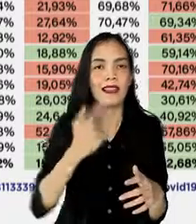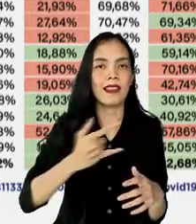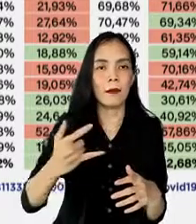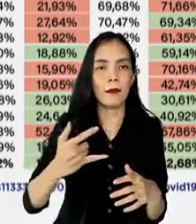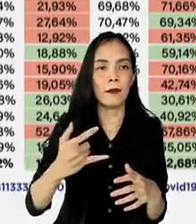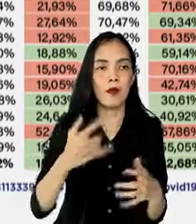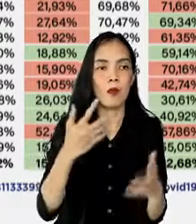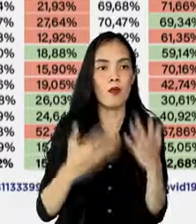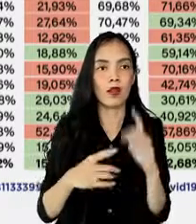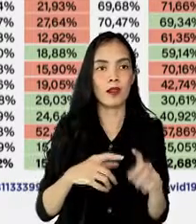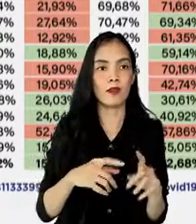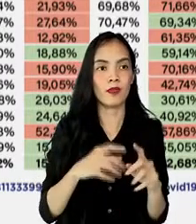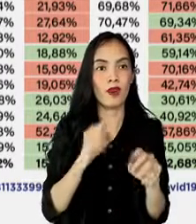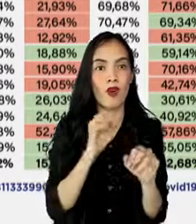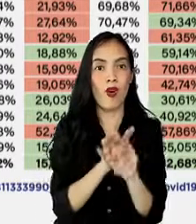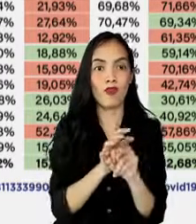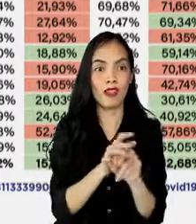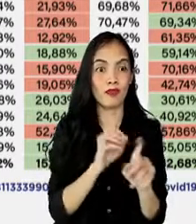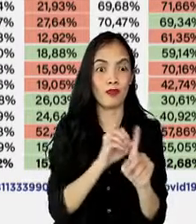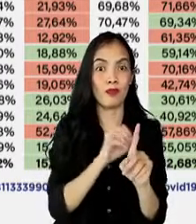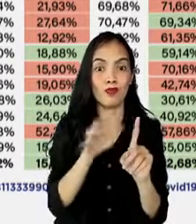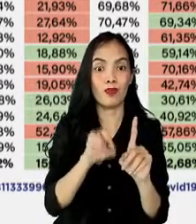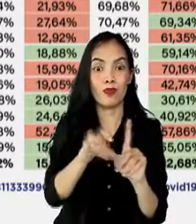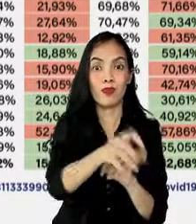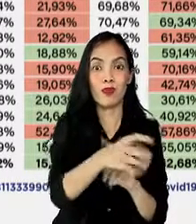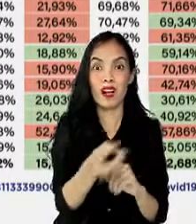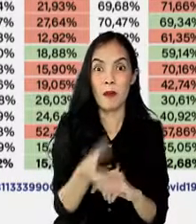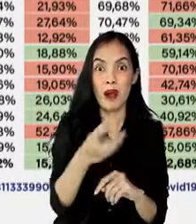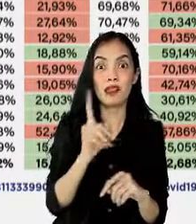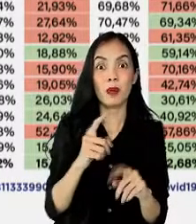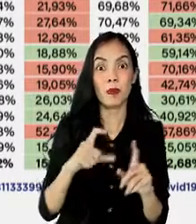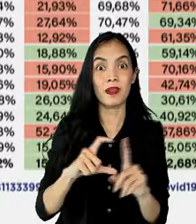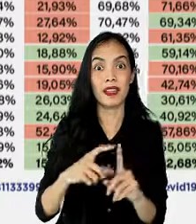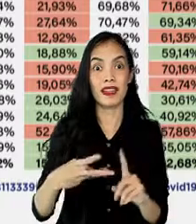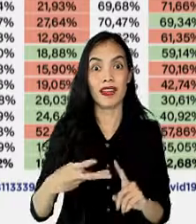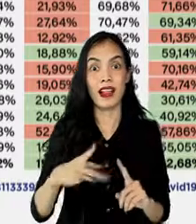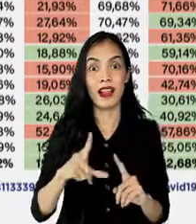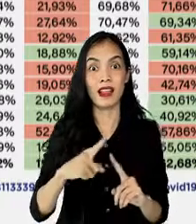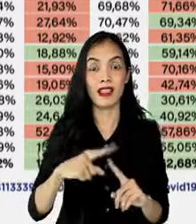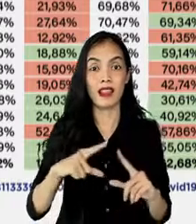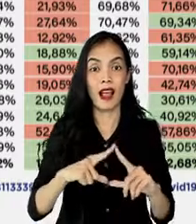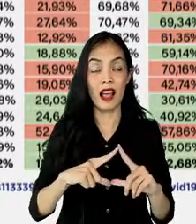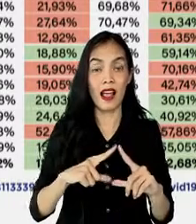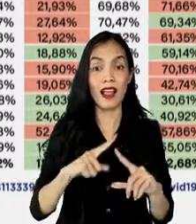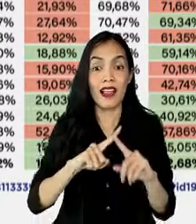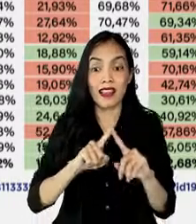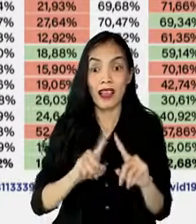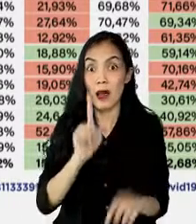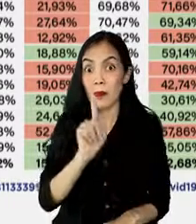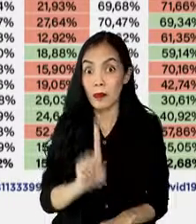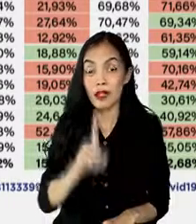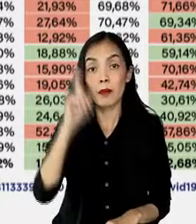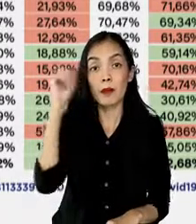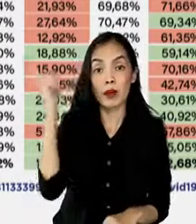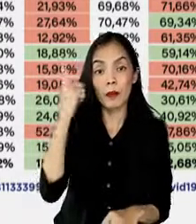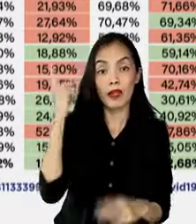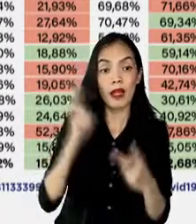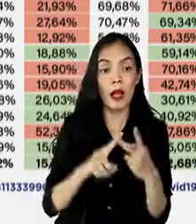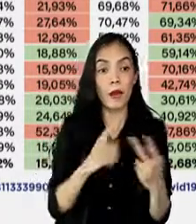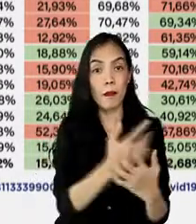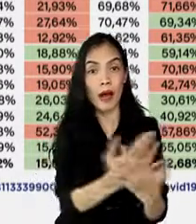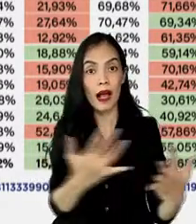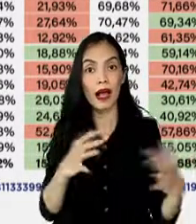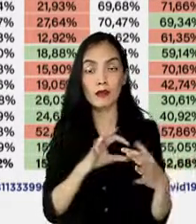walaupun varian Delta ini sangat mudah menular namun gaya lawan seluruh pemerintah dan masyarakat dengan upaya